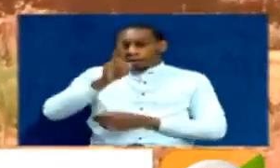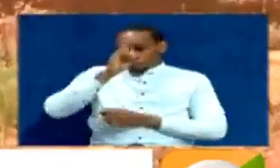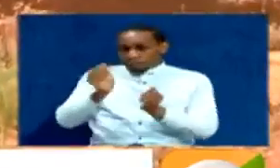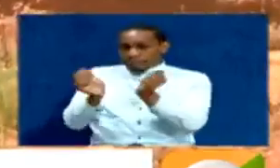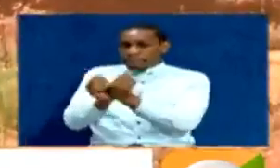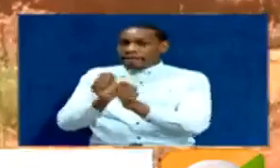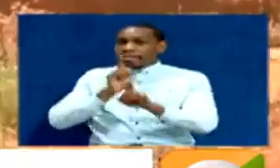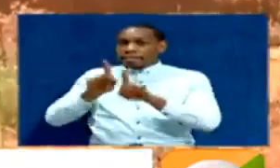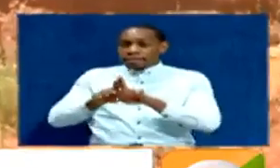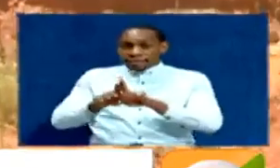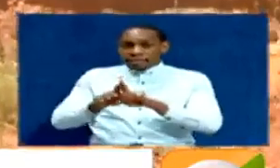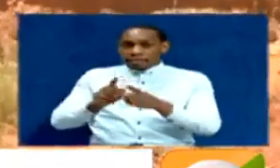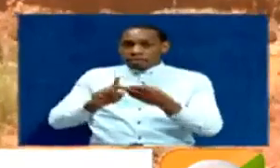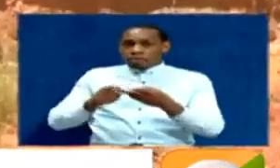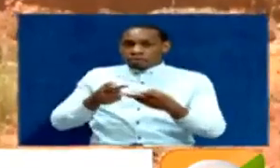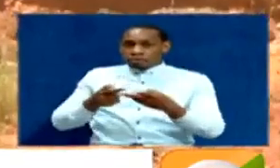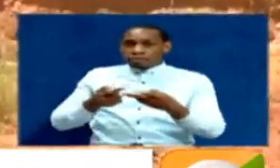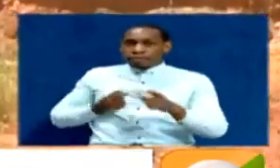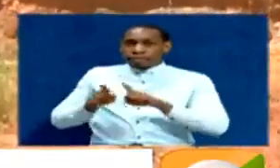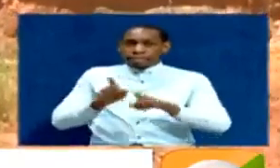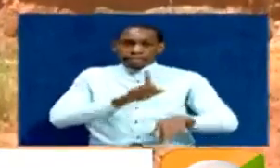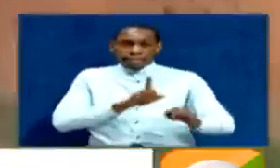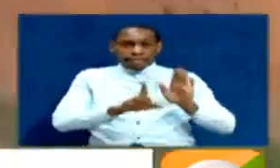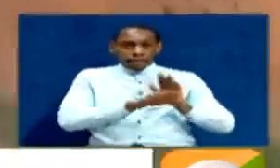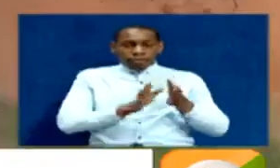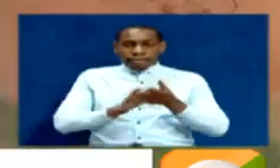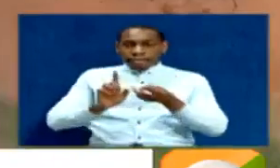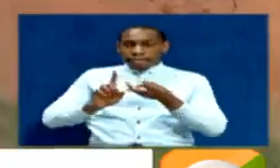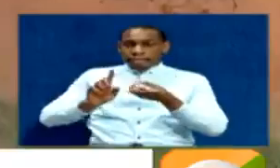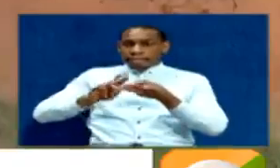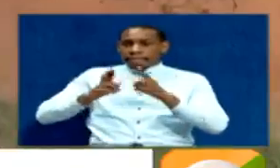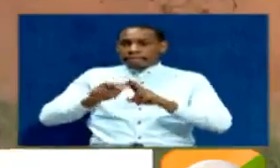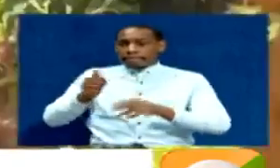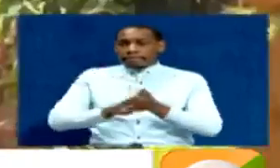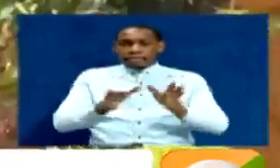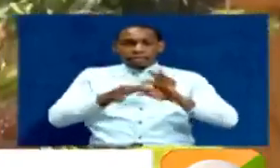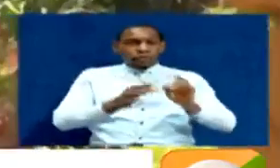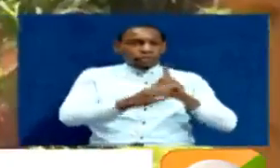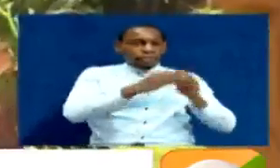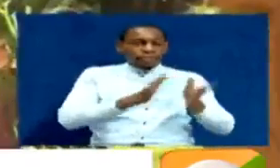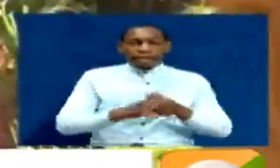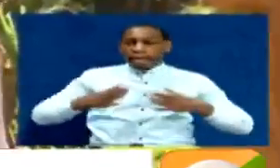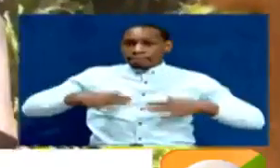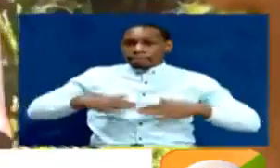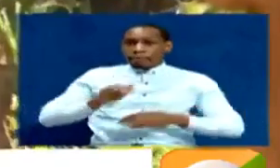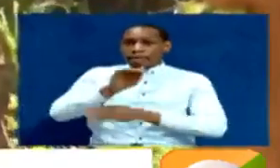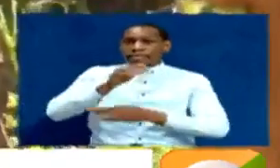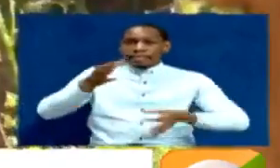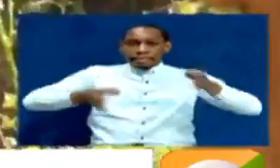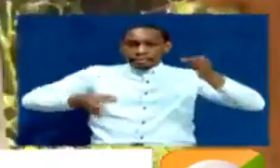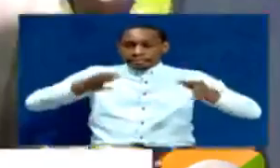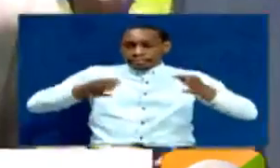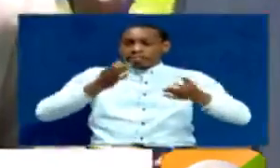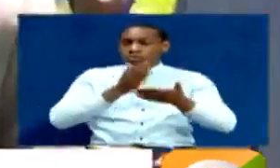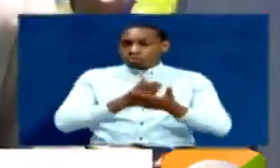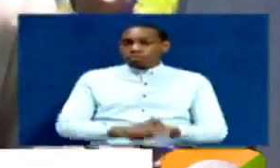the brother of the deceased, his sister-in-law, and a relative of the deceased in connection with the murder. The residents here calling for justice to